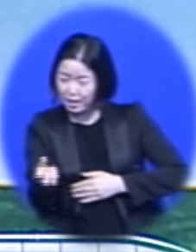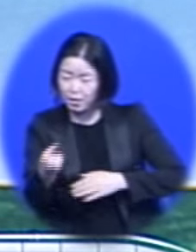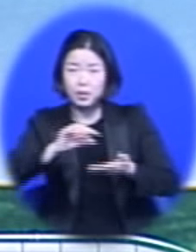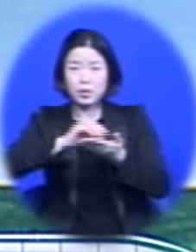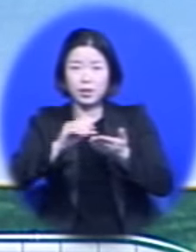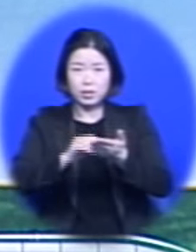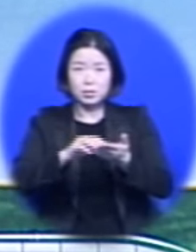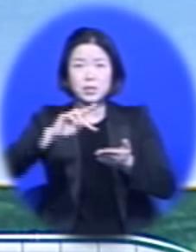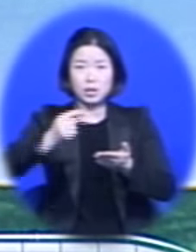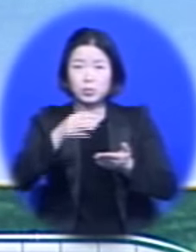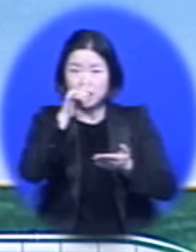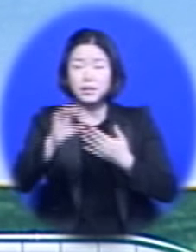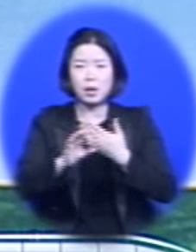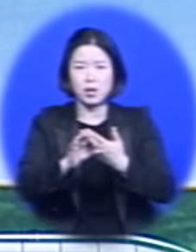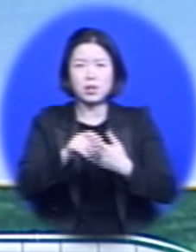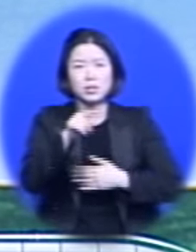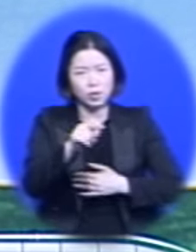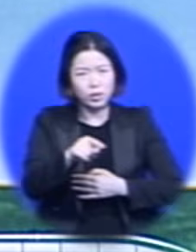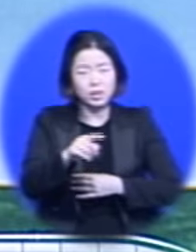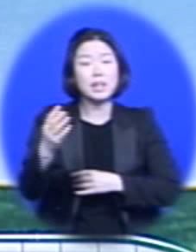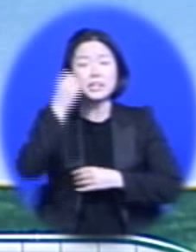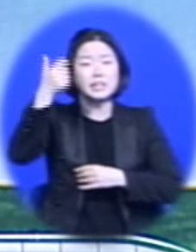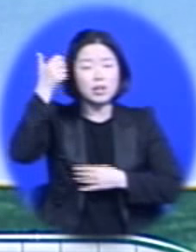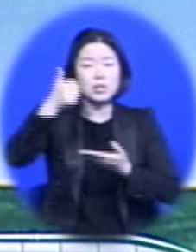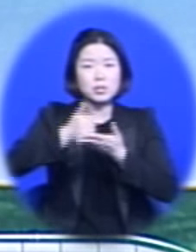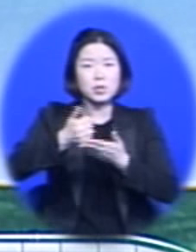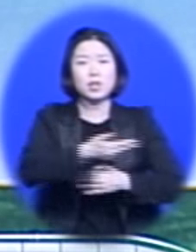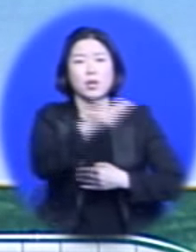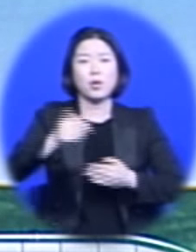있다면 성령께서 여러분 안에 계신 거예요.